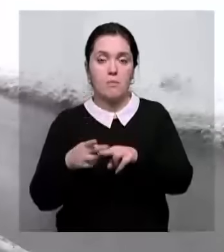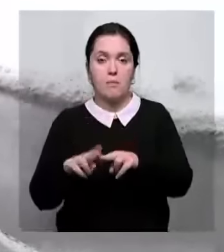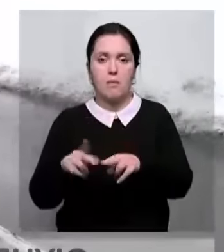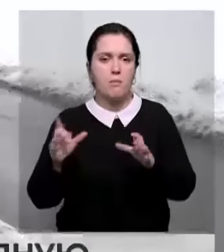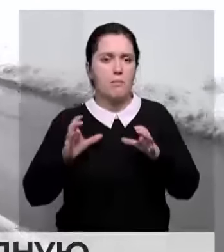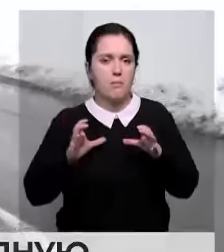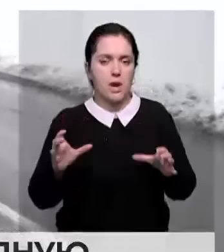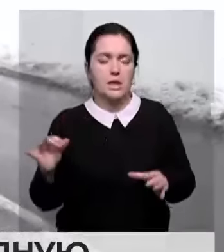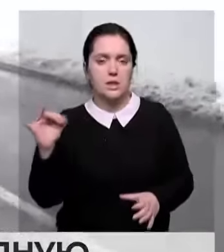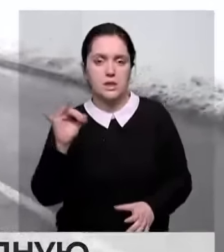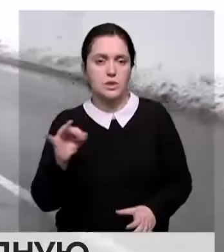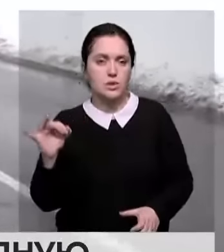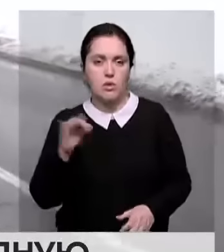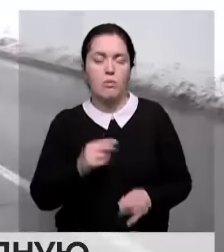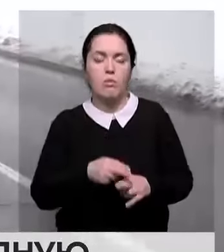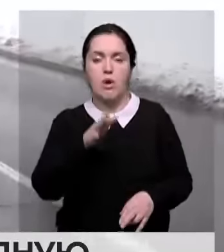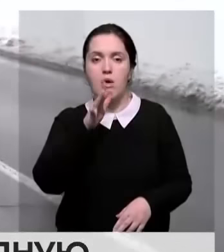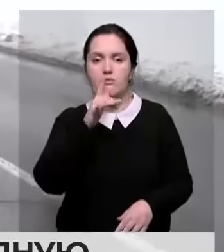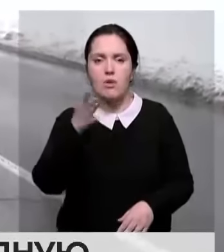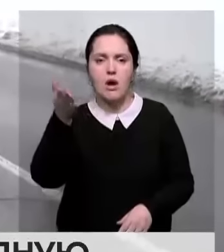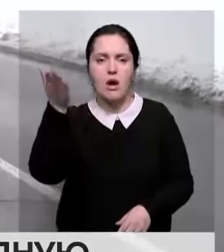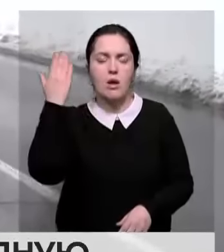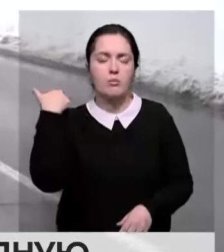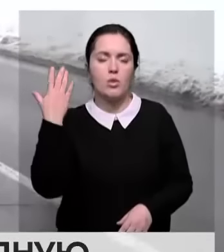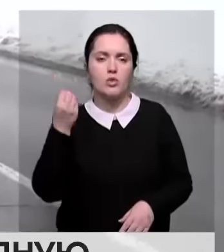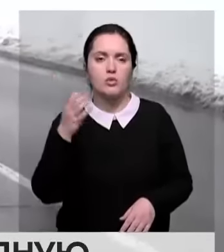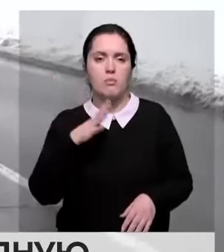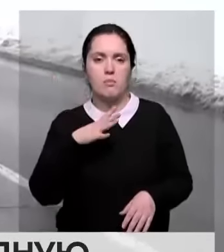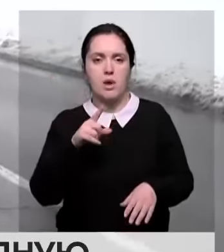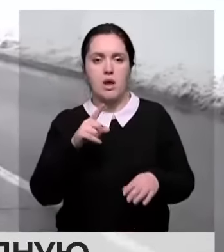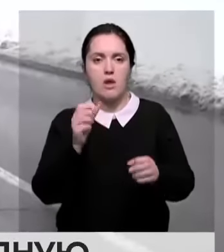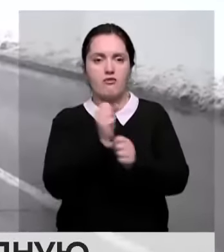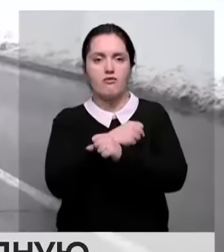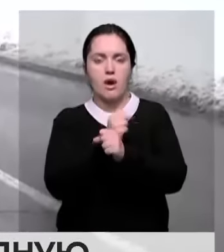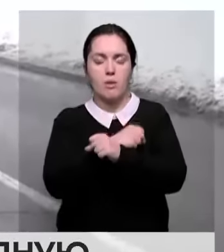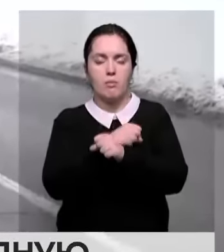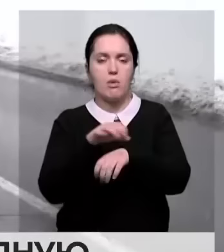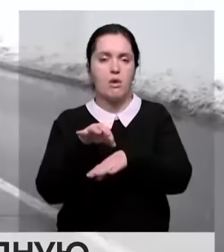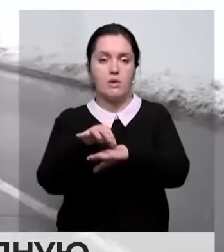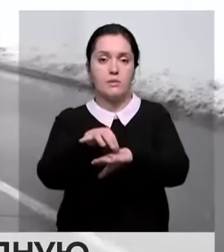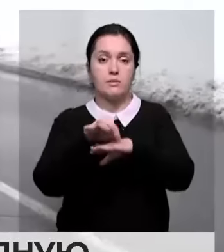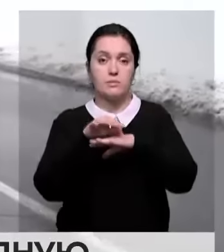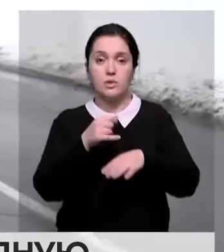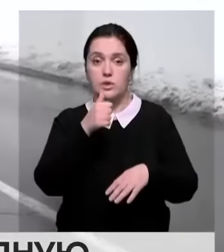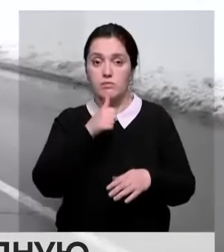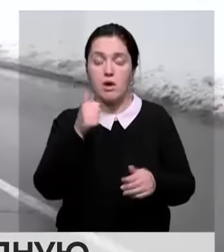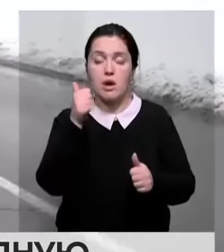богатой историей, восходящий к временам караванной торговли, неизменно остается испытанием.